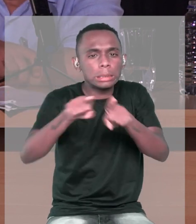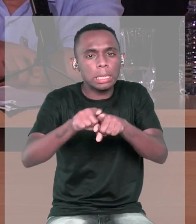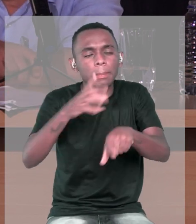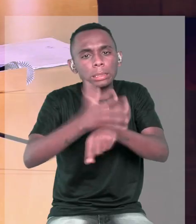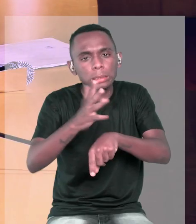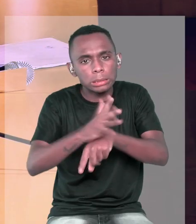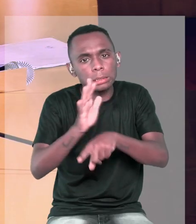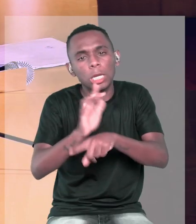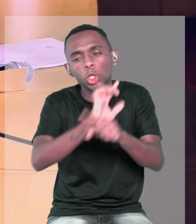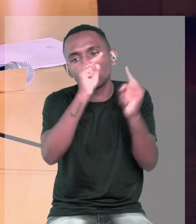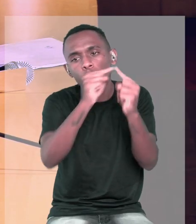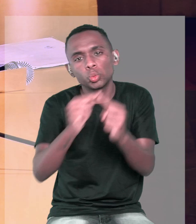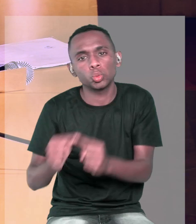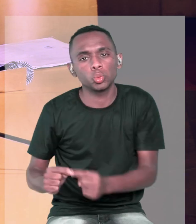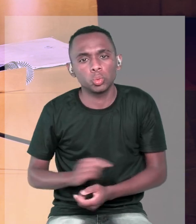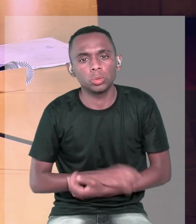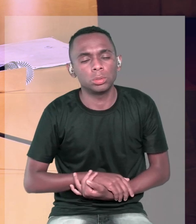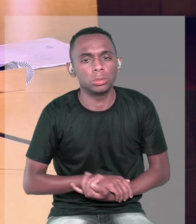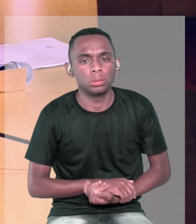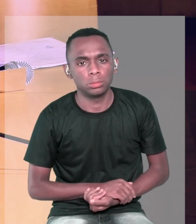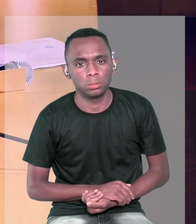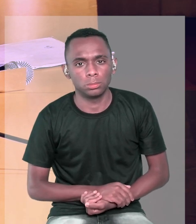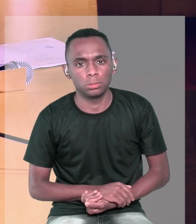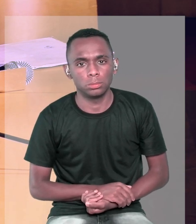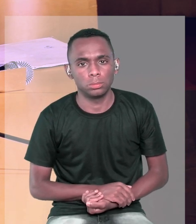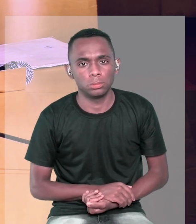si. Je parle par exemple, oui.